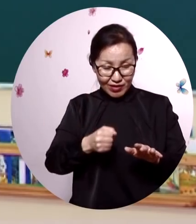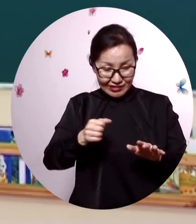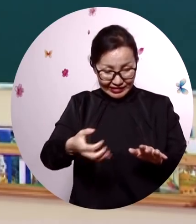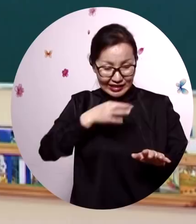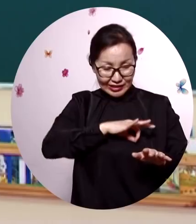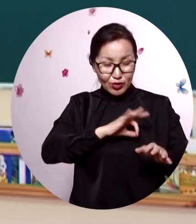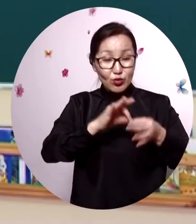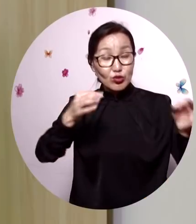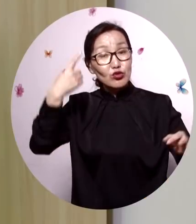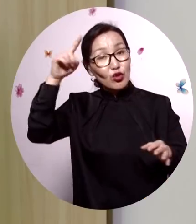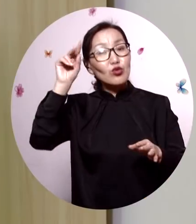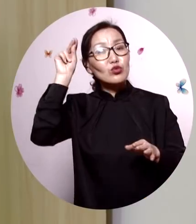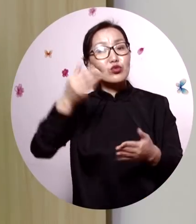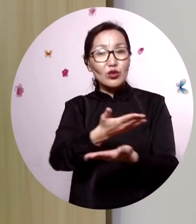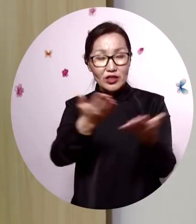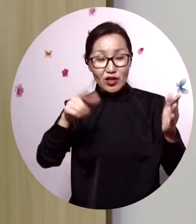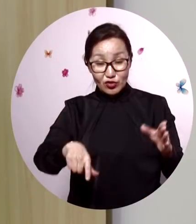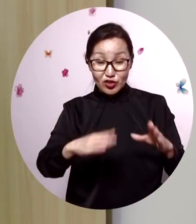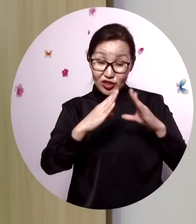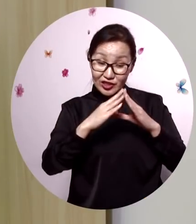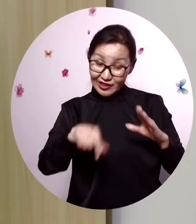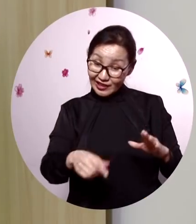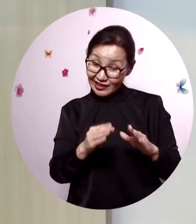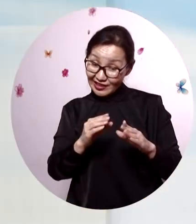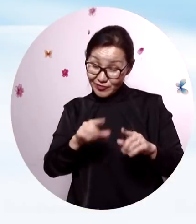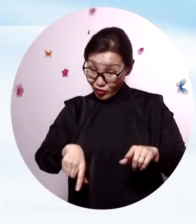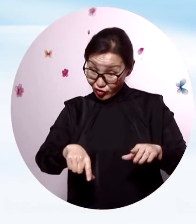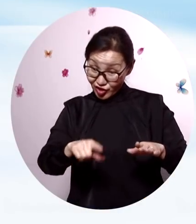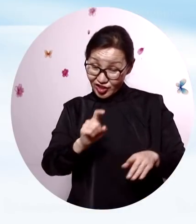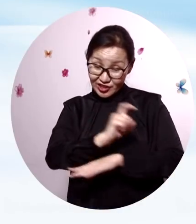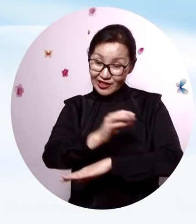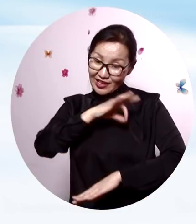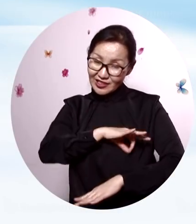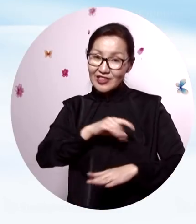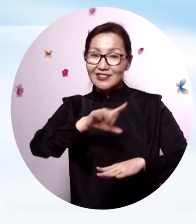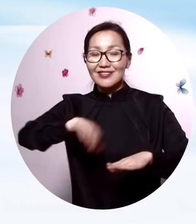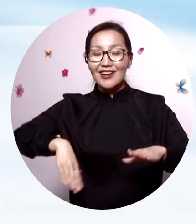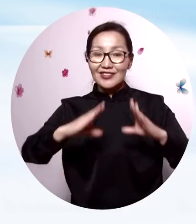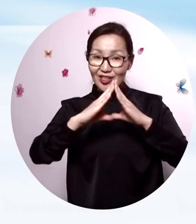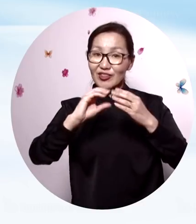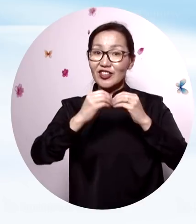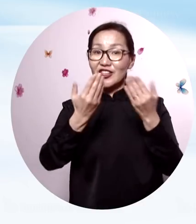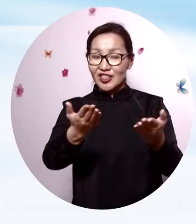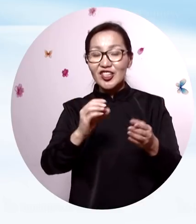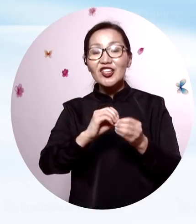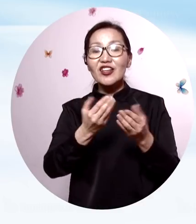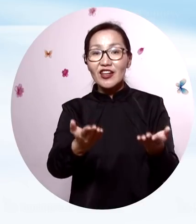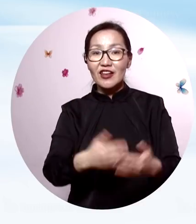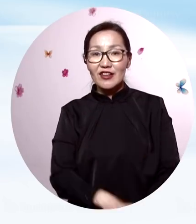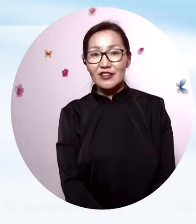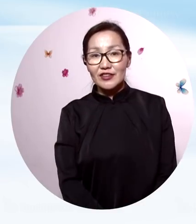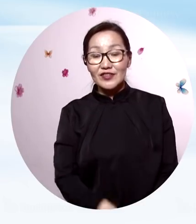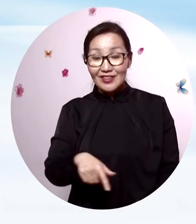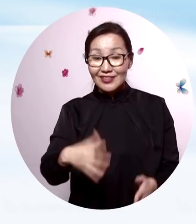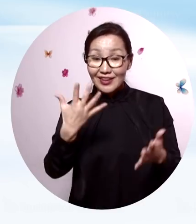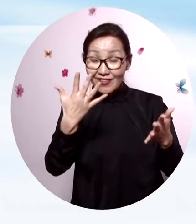Өнөөдрийнхөө хичээлийг баттгаад дараах даалгаврыг гэртээ бүцдгээрэй. Бид нэхээсээ 5 хэл зүгийг ялгасан байна.